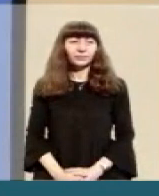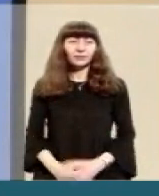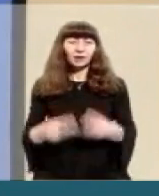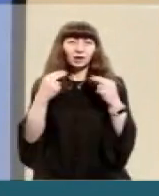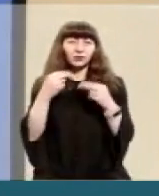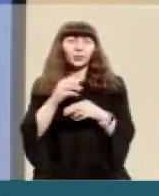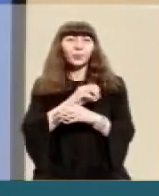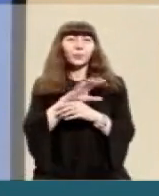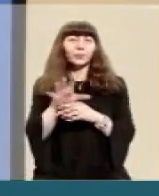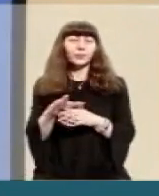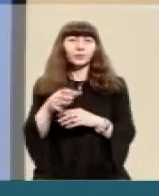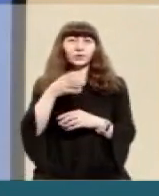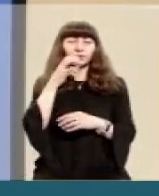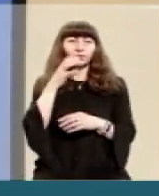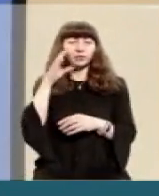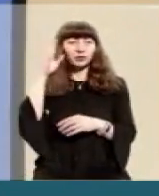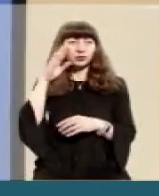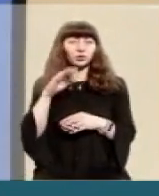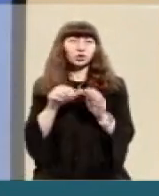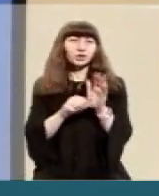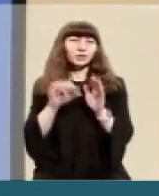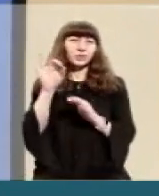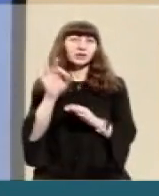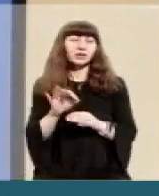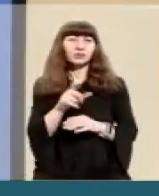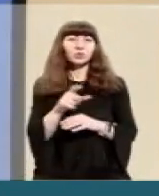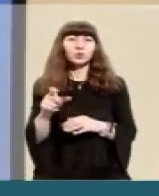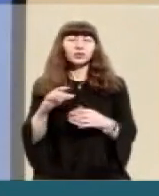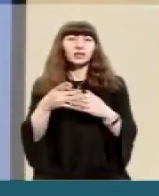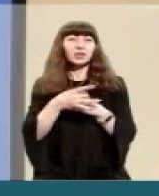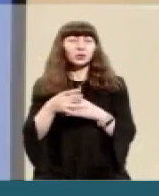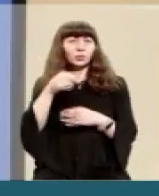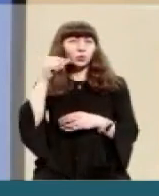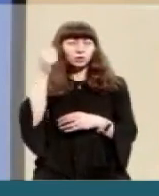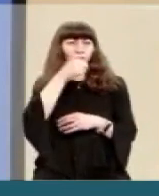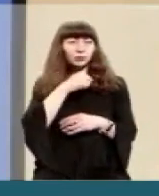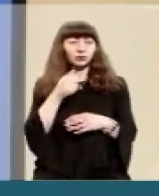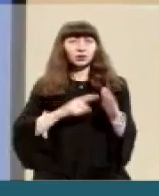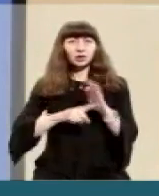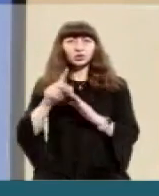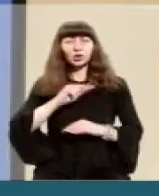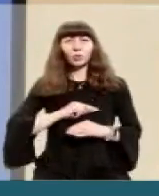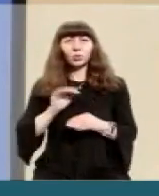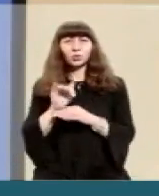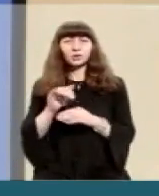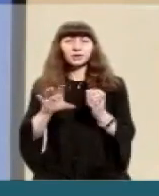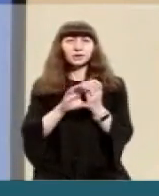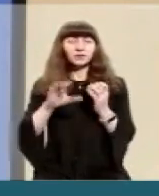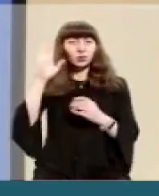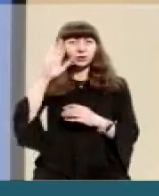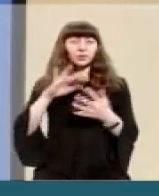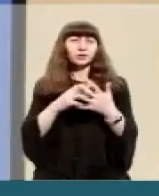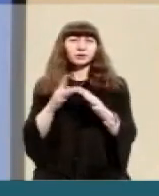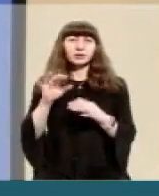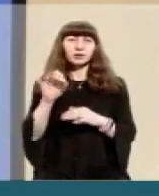водой охвачено 67% населения района. В прошлом году начали работу по проведению централизованного водоснабжения